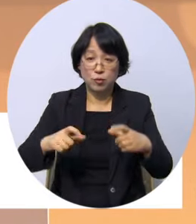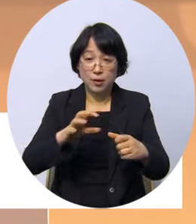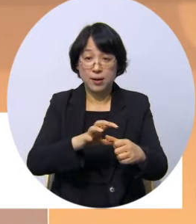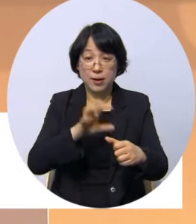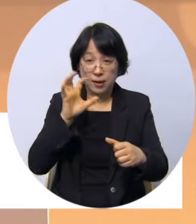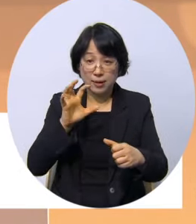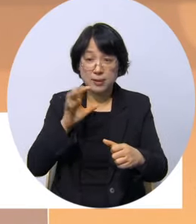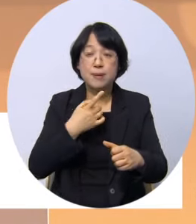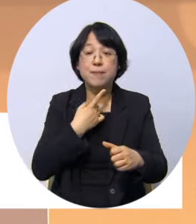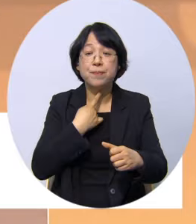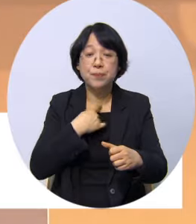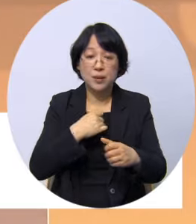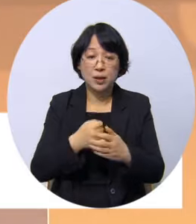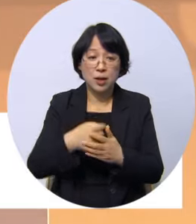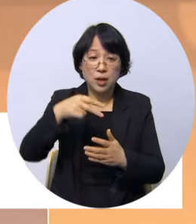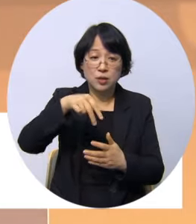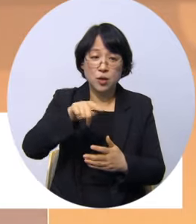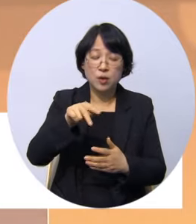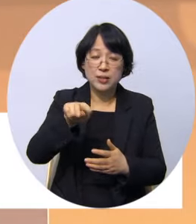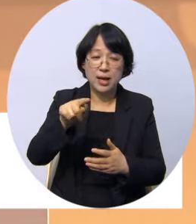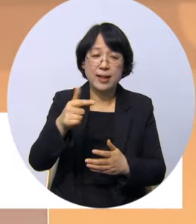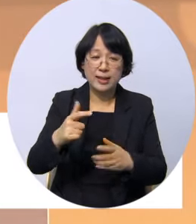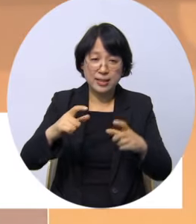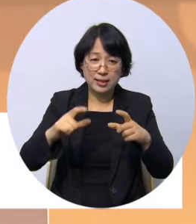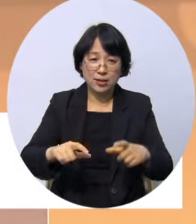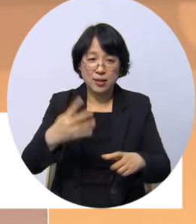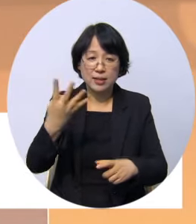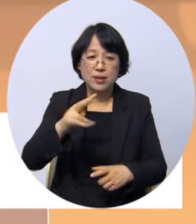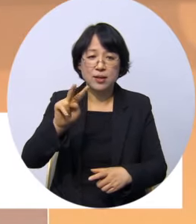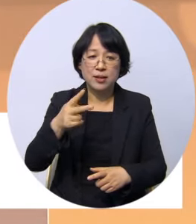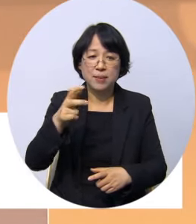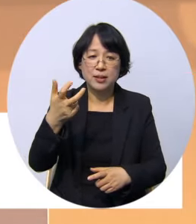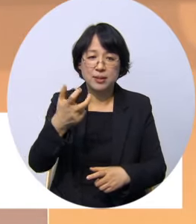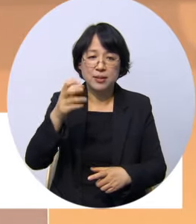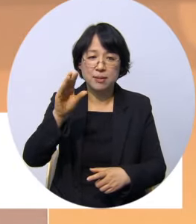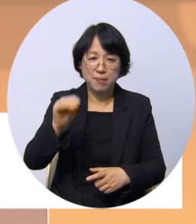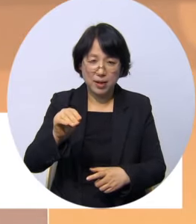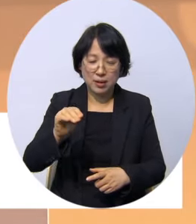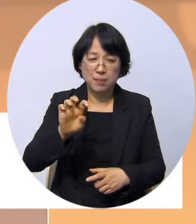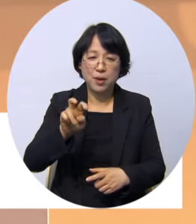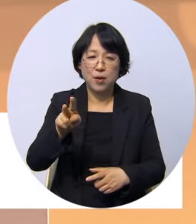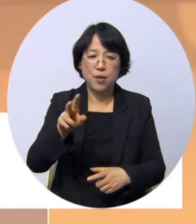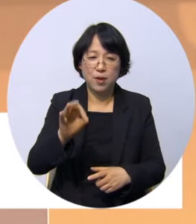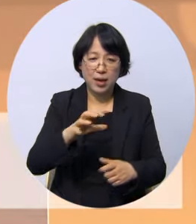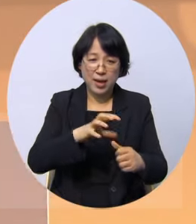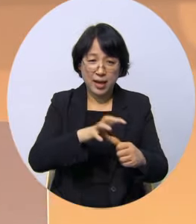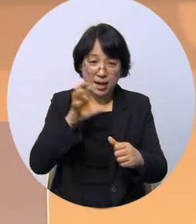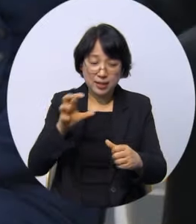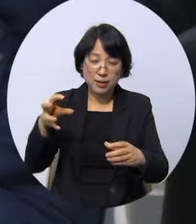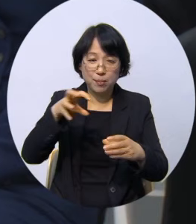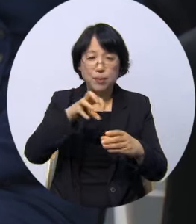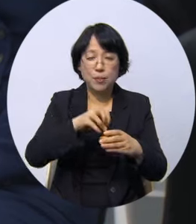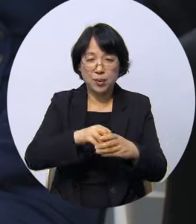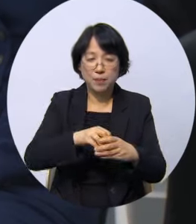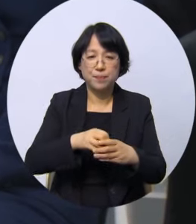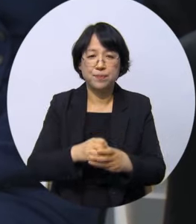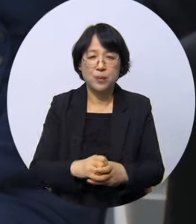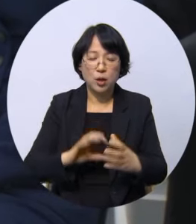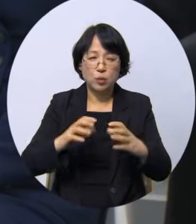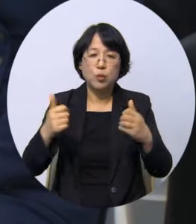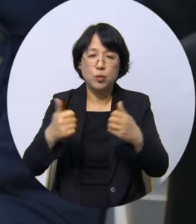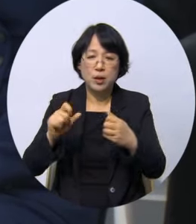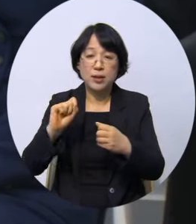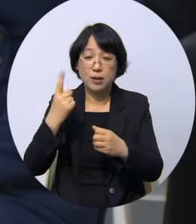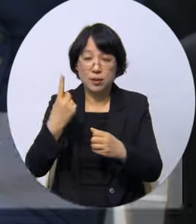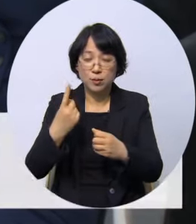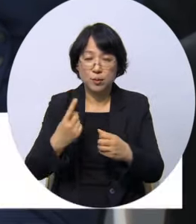해제하고 서산에서 4,270 평이 해제 대상에 포함되어 있습니다 토론회를 계기로